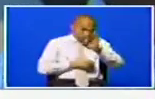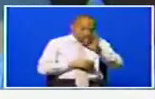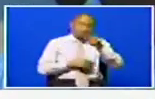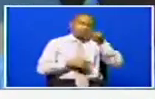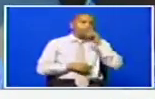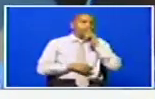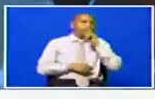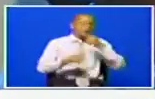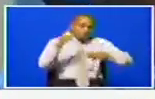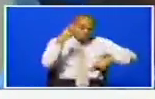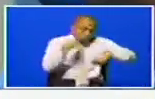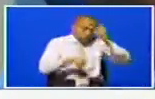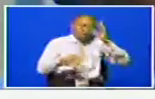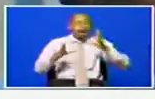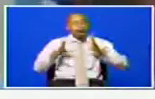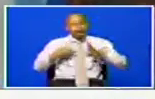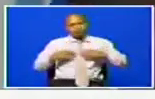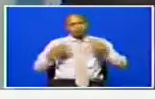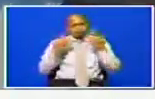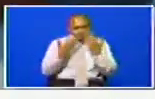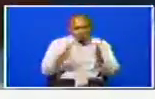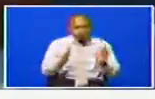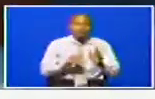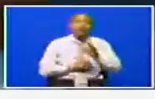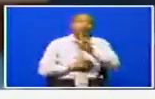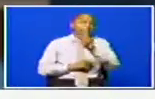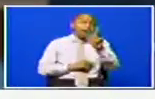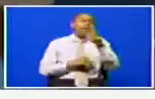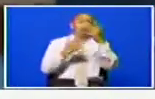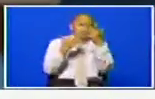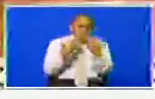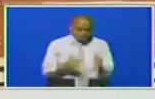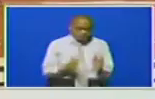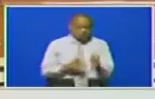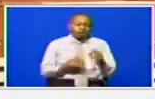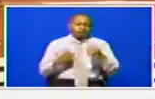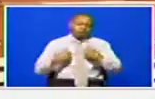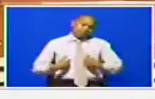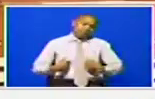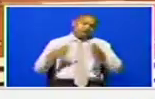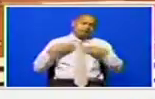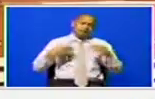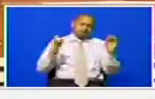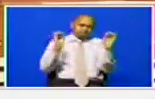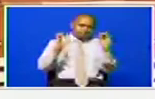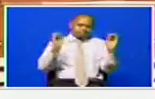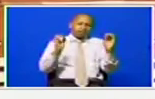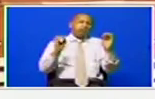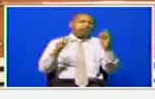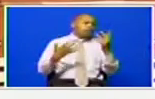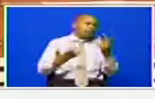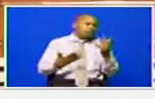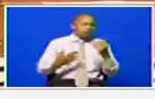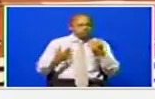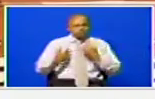mshindi, akubali ushindi wake, lakini aloshindwa aseme sikubali ushindi huu, na alafu pia naye aseme by the way na